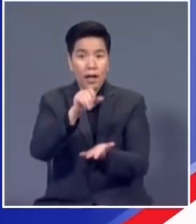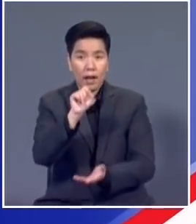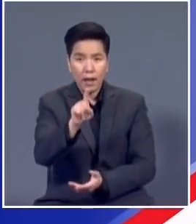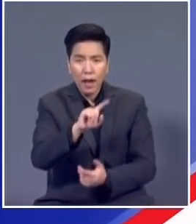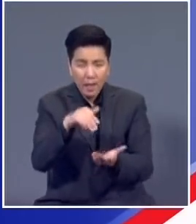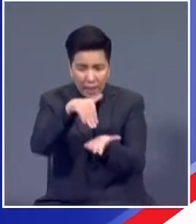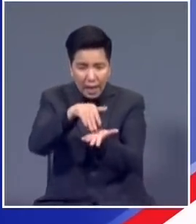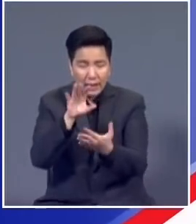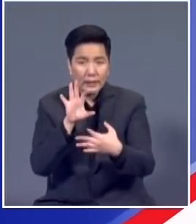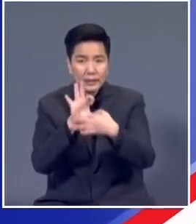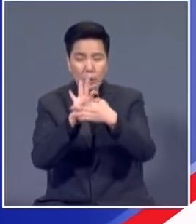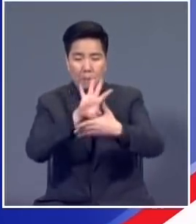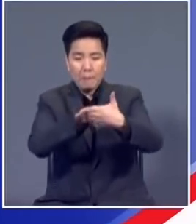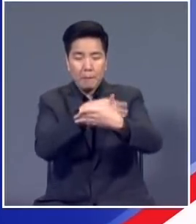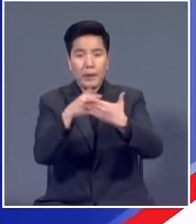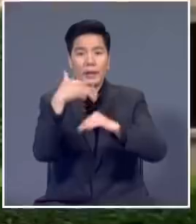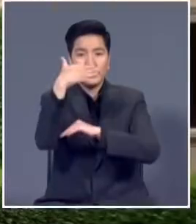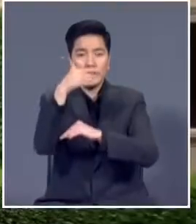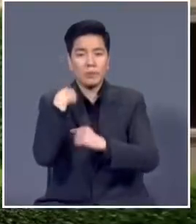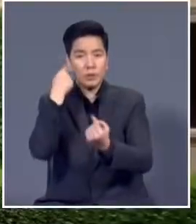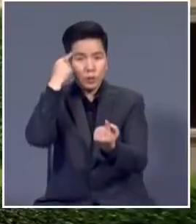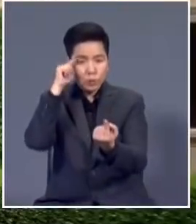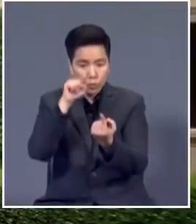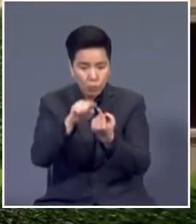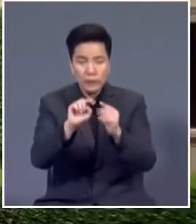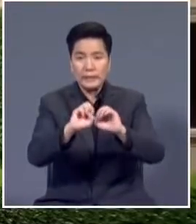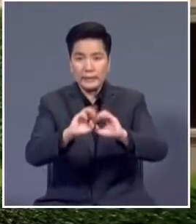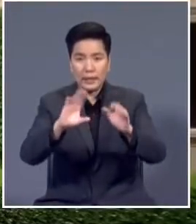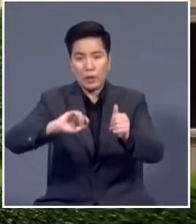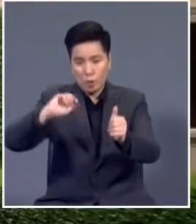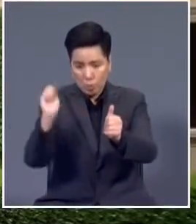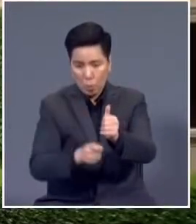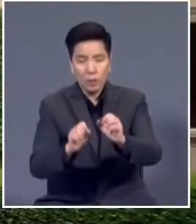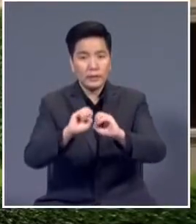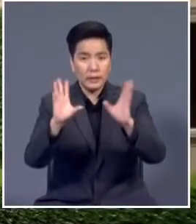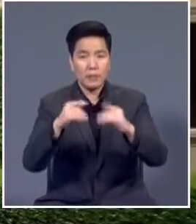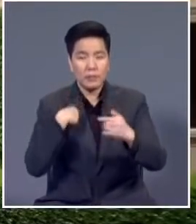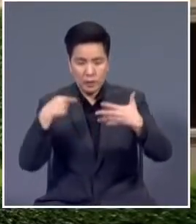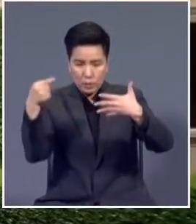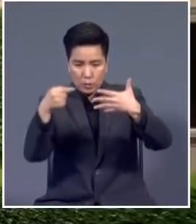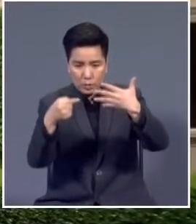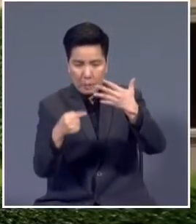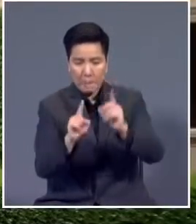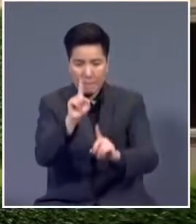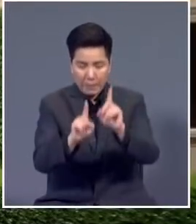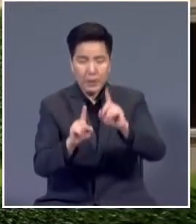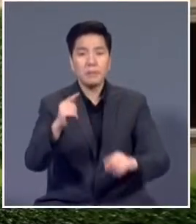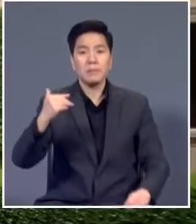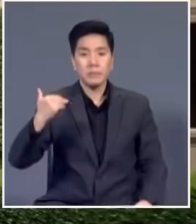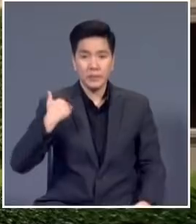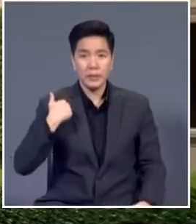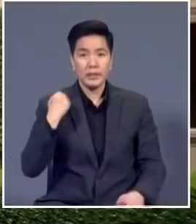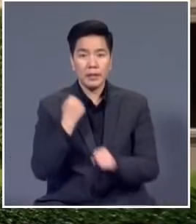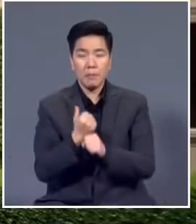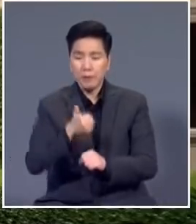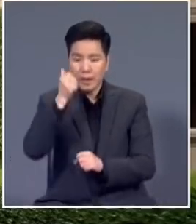คล้องกับยุทธศาสตร์ชาติต้องมีเป้าหมายมีผลสำเร็จที่ชัดเจนรวมทั้งมีตัวชี้วัดประเมินผลสำเร็จตาม